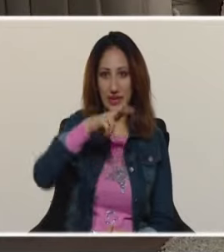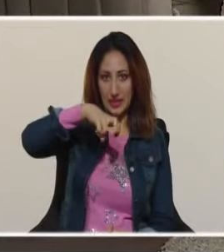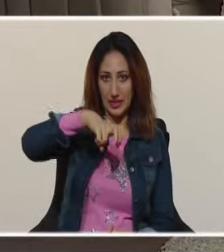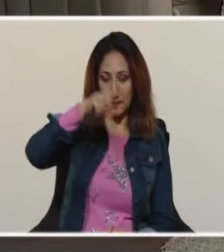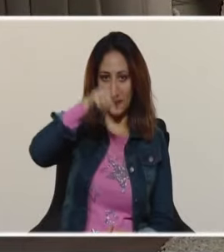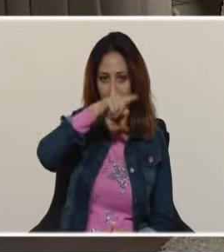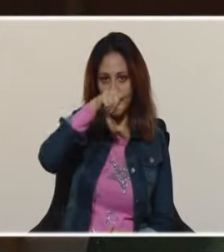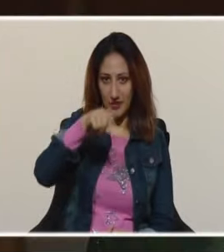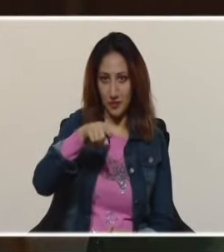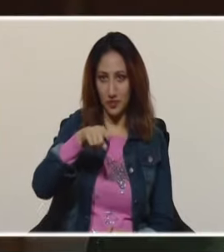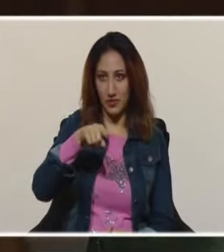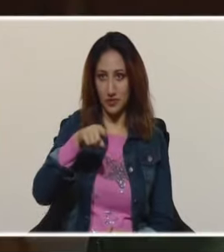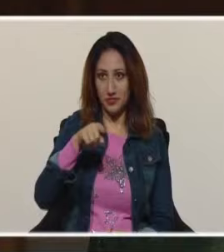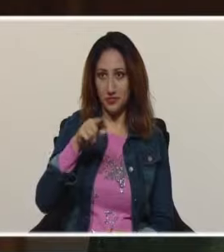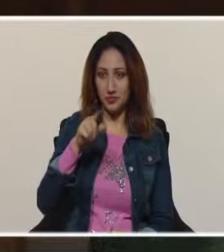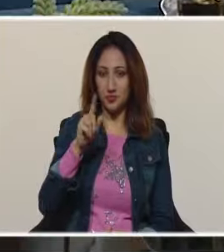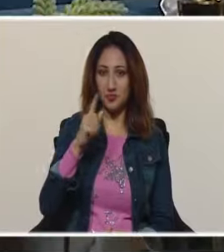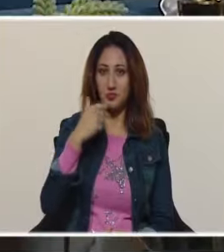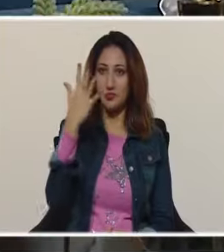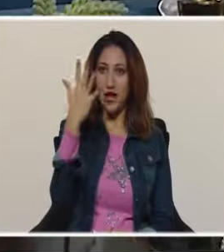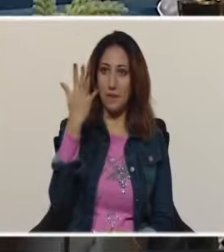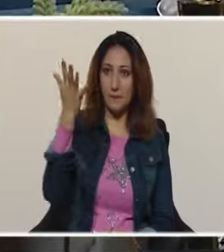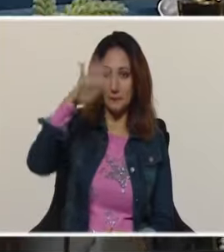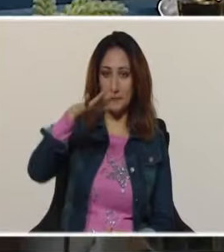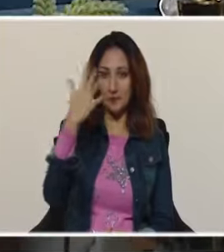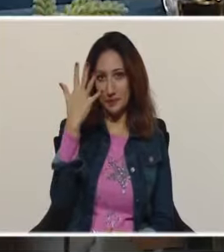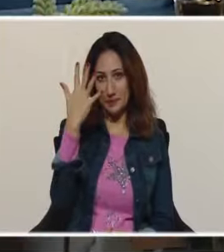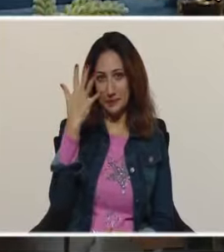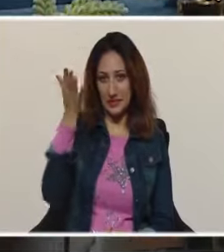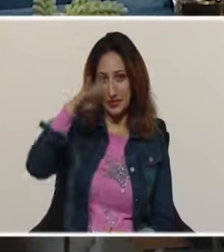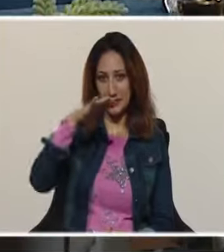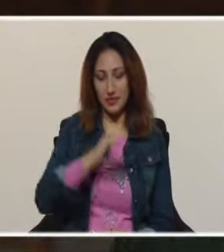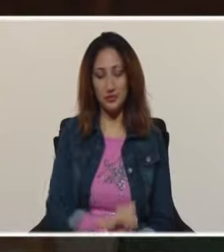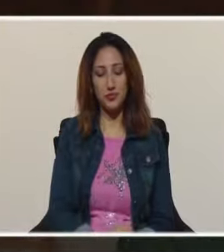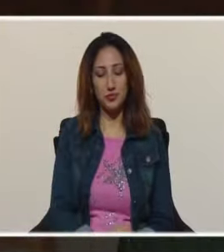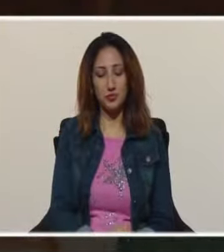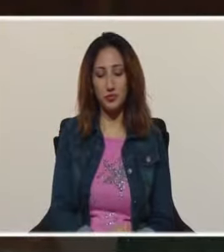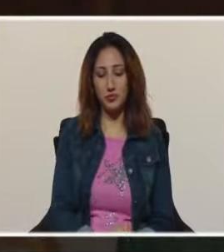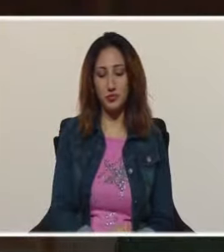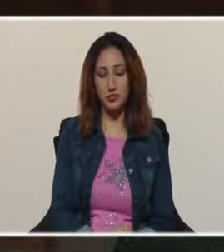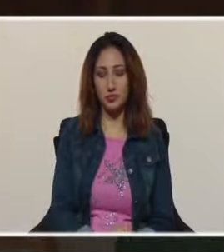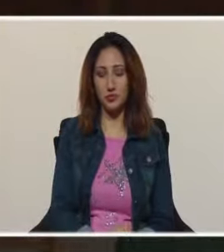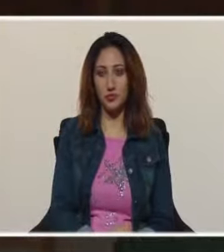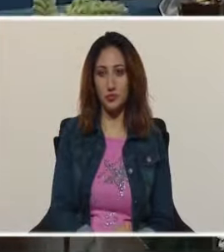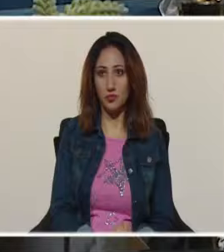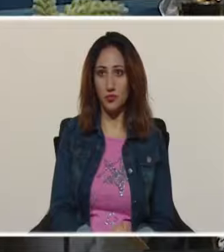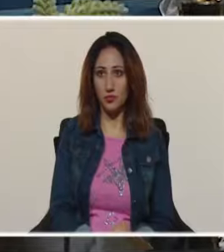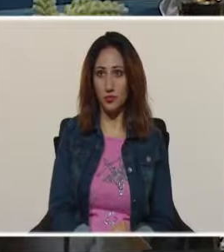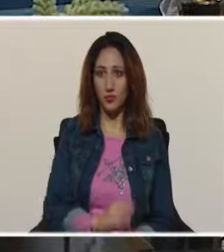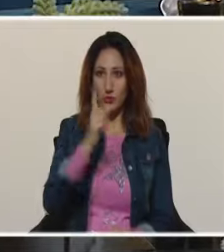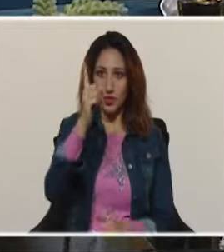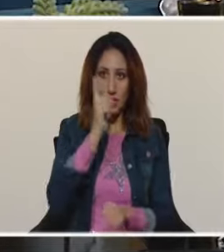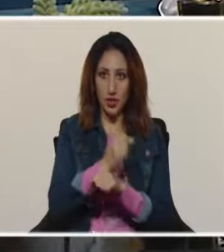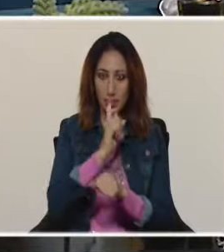الحركه برضه؟ في حد في نص في هم كانوا خمس درجات يعني خمس درجات. طيب ايه تاني بقى في الدروس بتعملوا ايه بقى؟ في الدروس